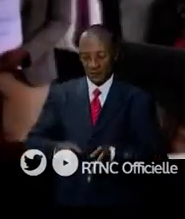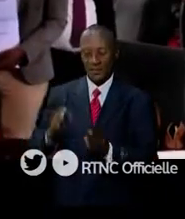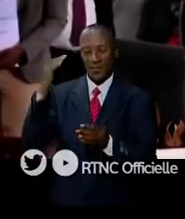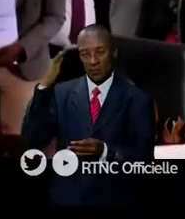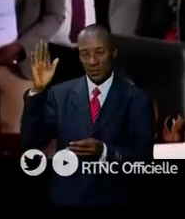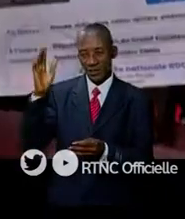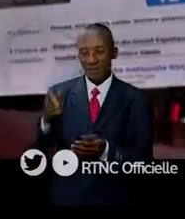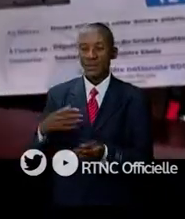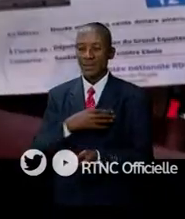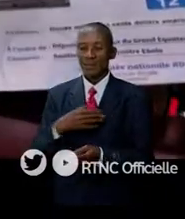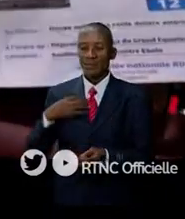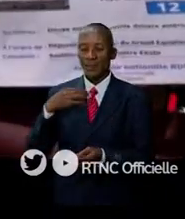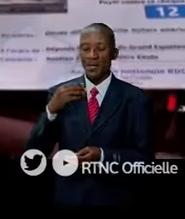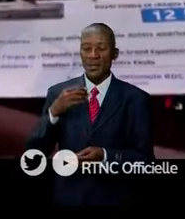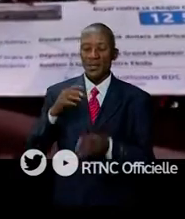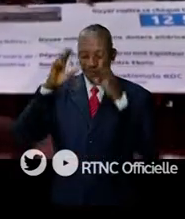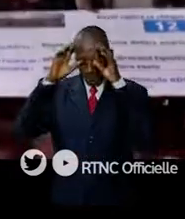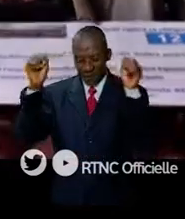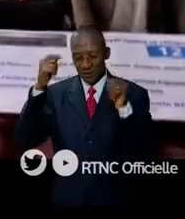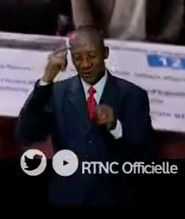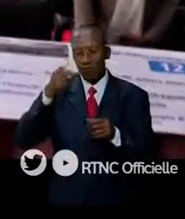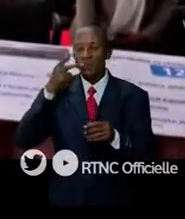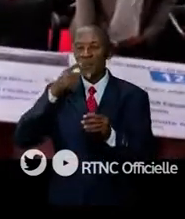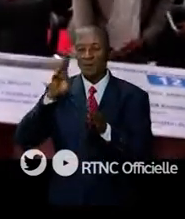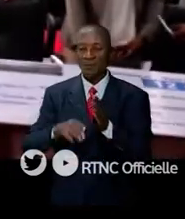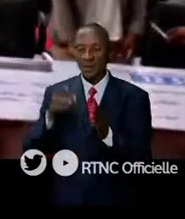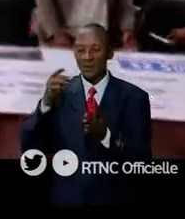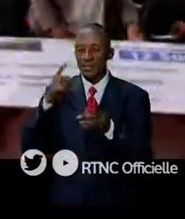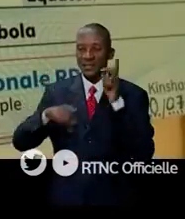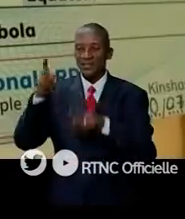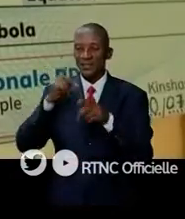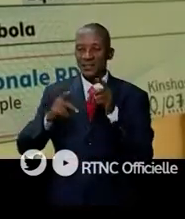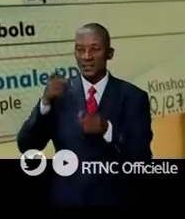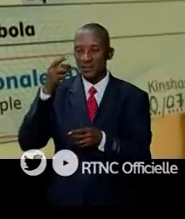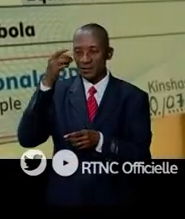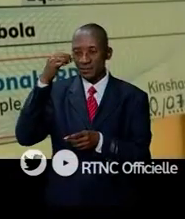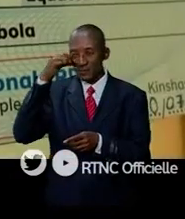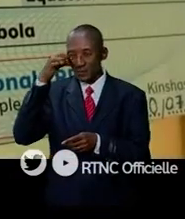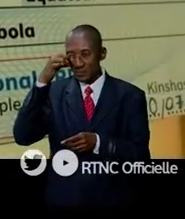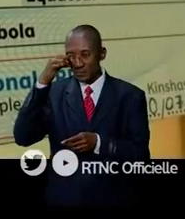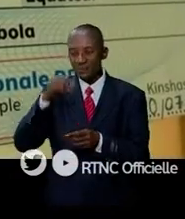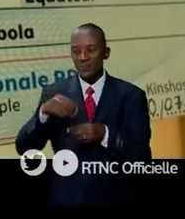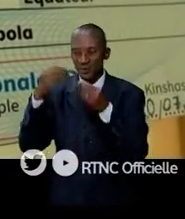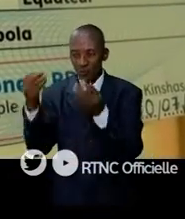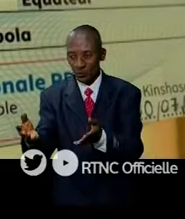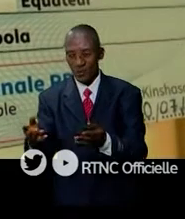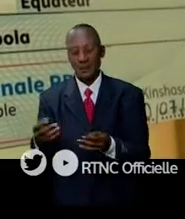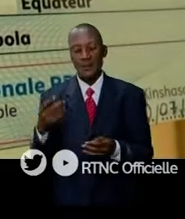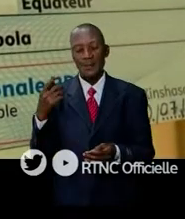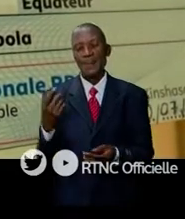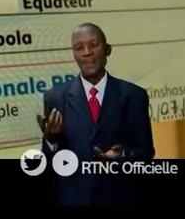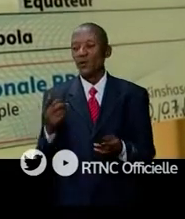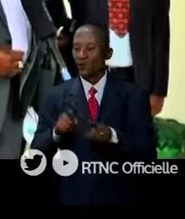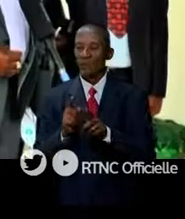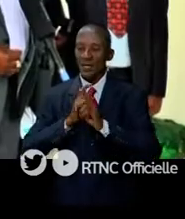la présidente de la Chambre basse du Parlement, Jeannine Mabunda-Lyoko, en guise de contribution de la représentation nationale à la